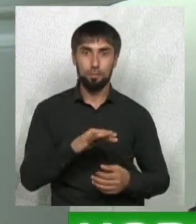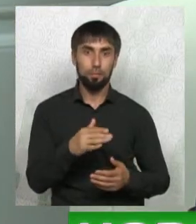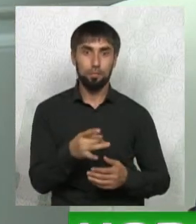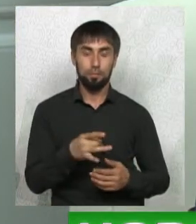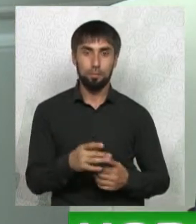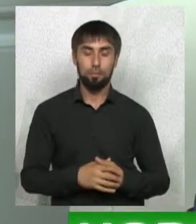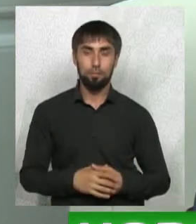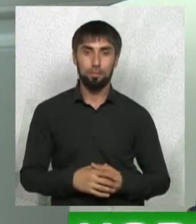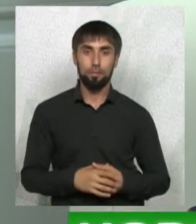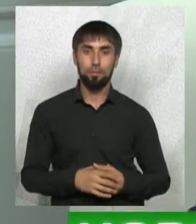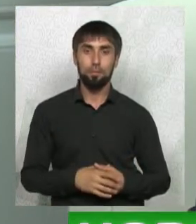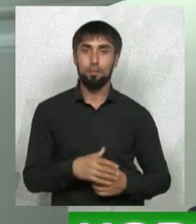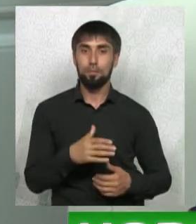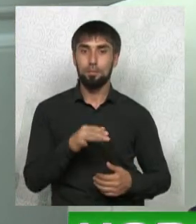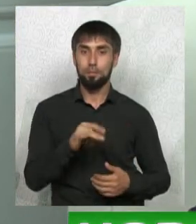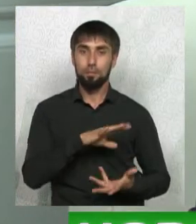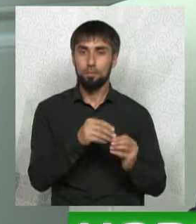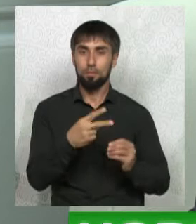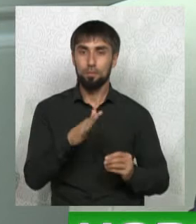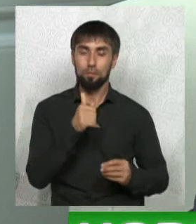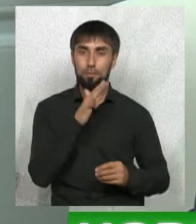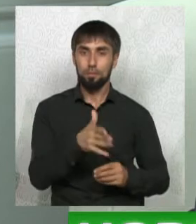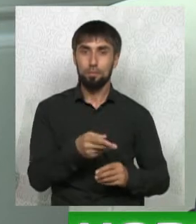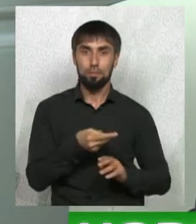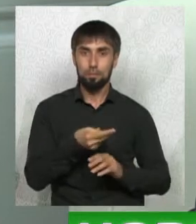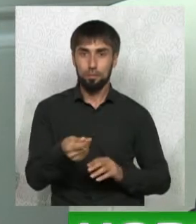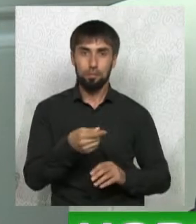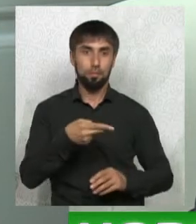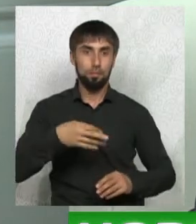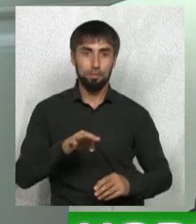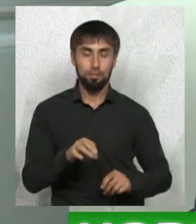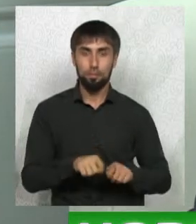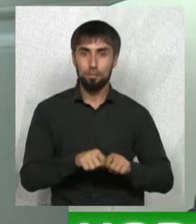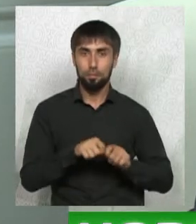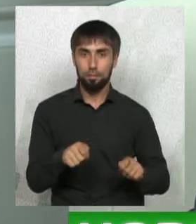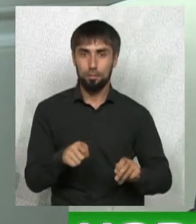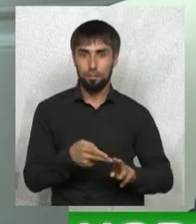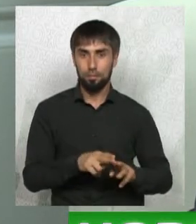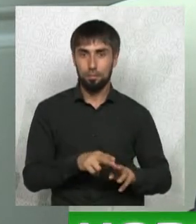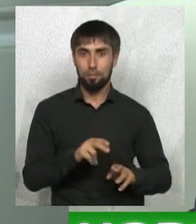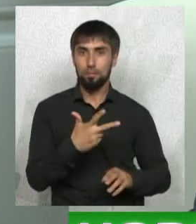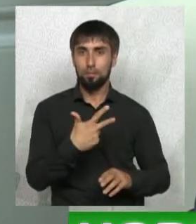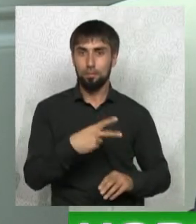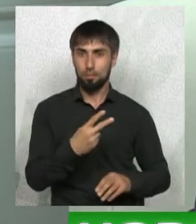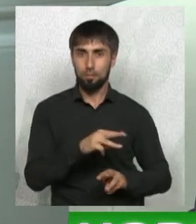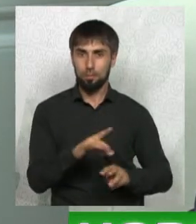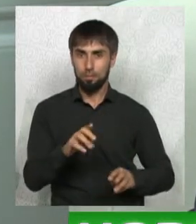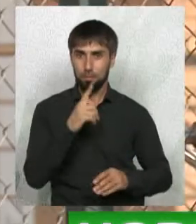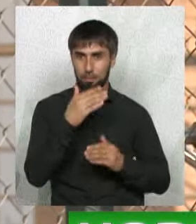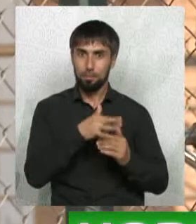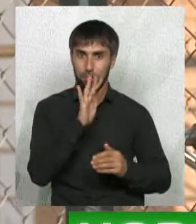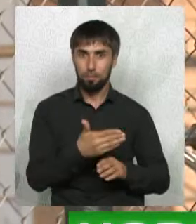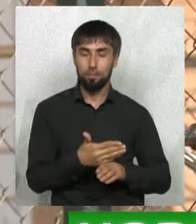регионов, их всего будет 20, которые будут субсидироваться по чуть более 32 миллионов. В ближайшее время будет